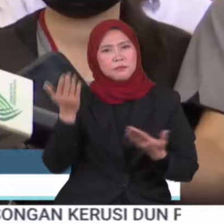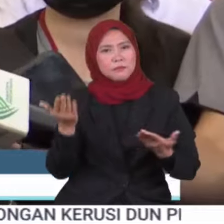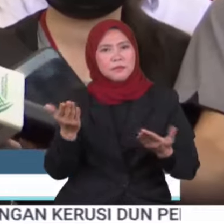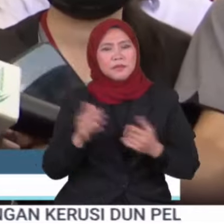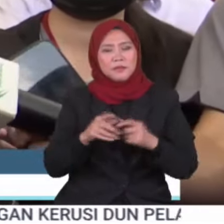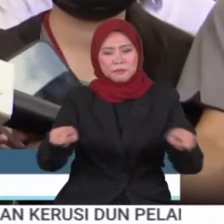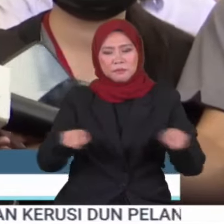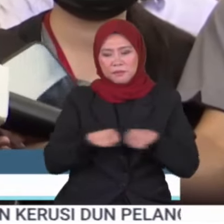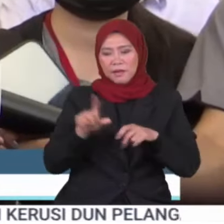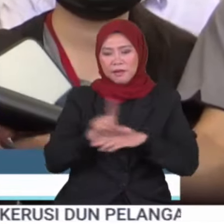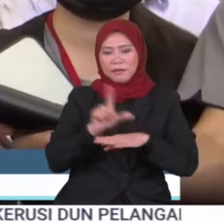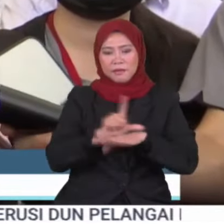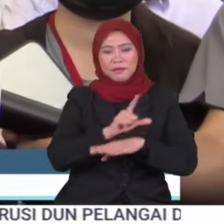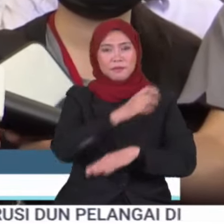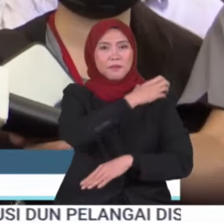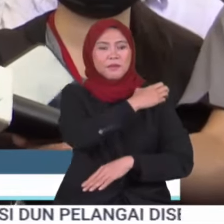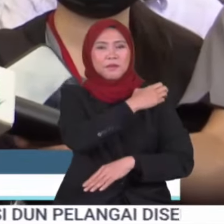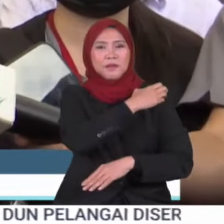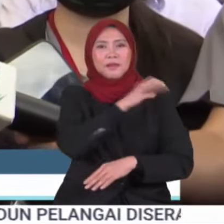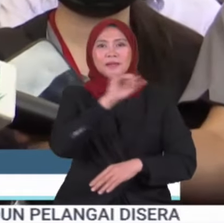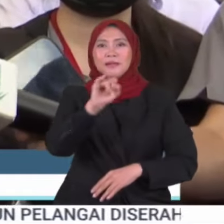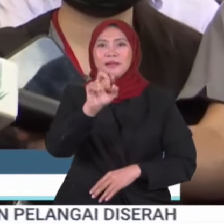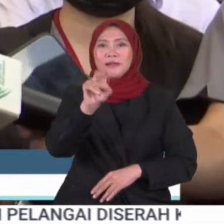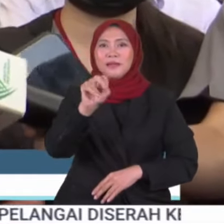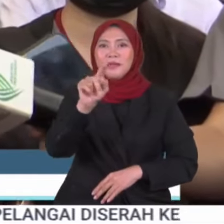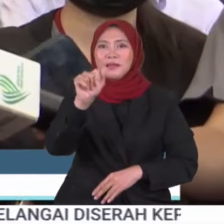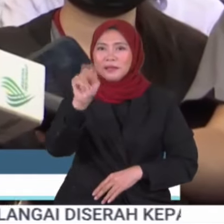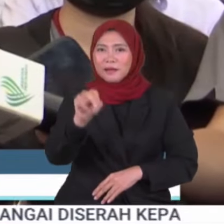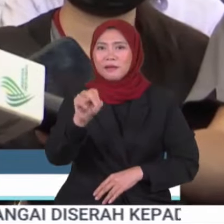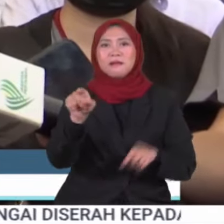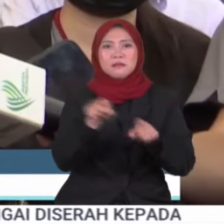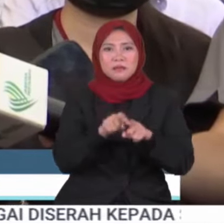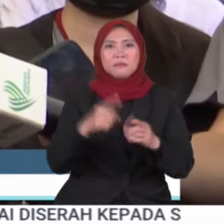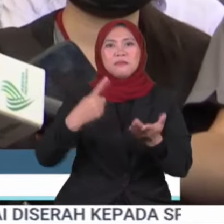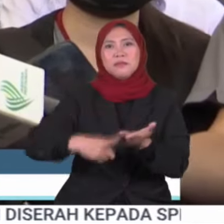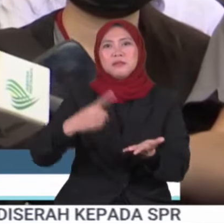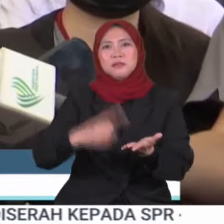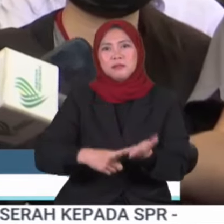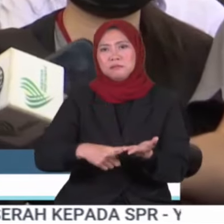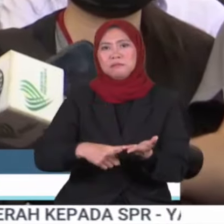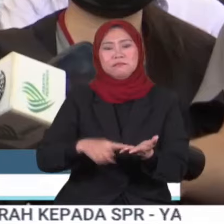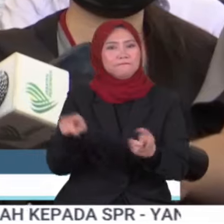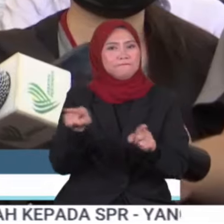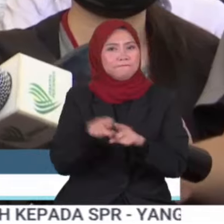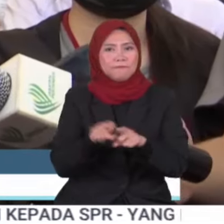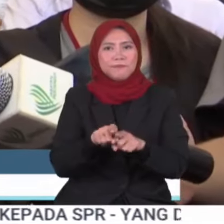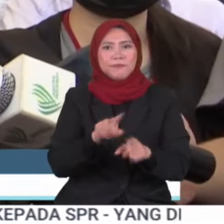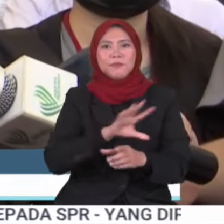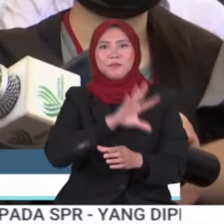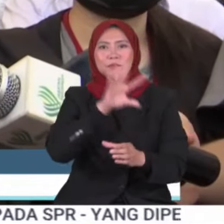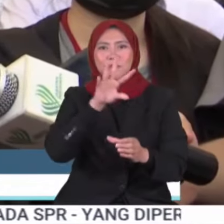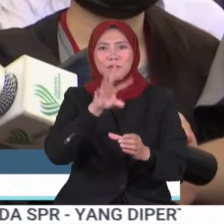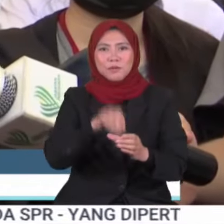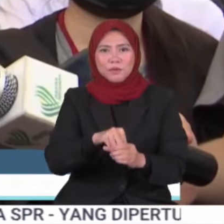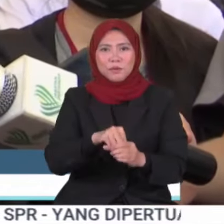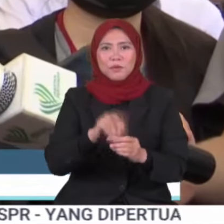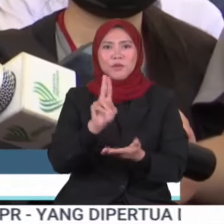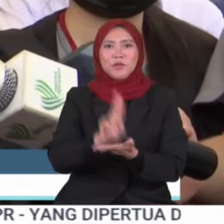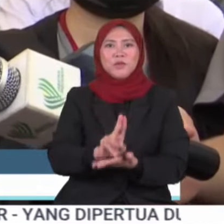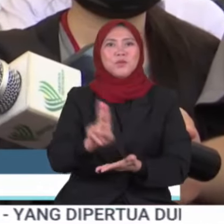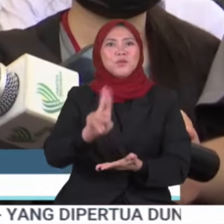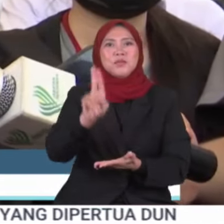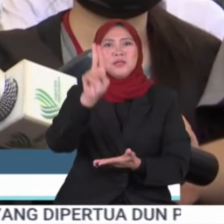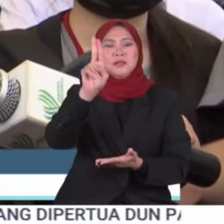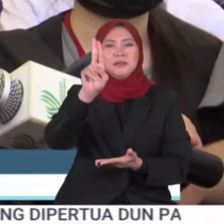apa itu tempat latihan pegawai kerajaan Intan juga berbincang hal ini. Artinya semua rakyat termasuk di universiti